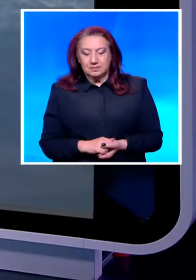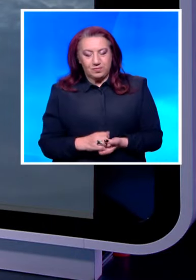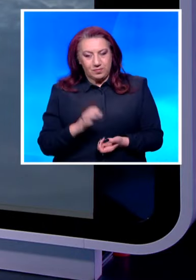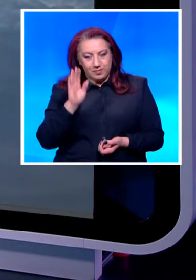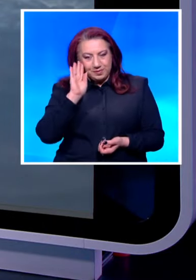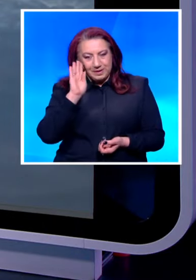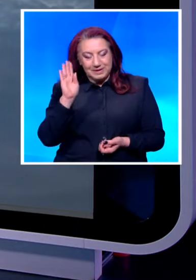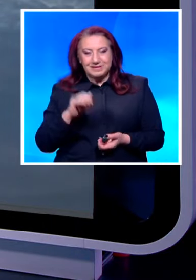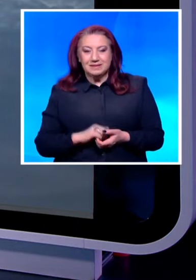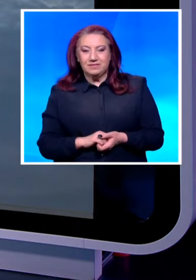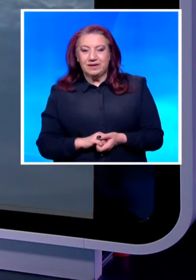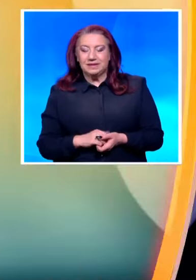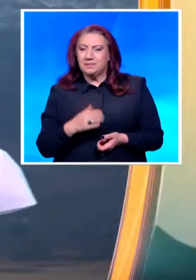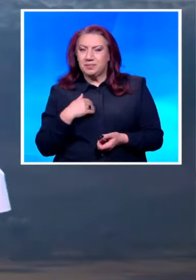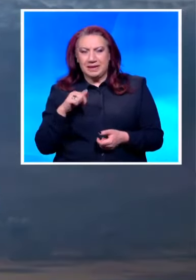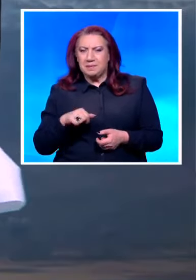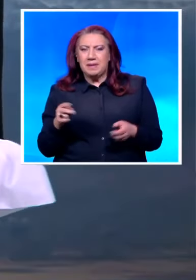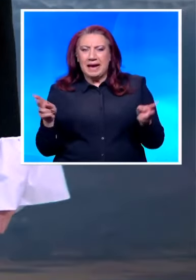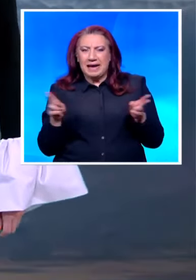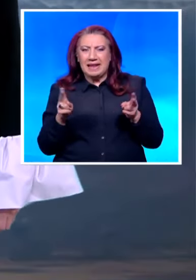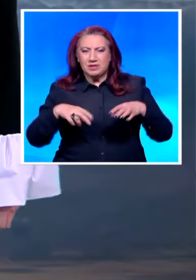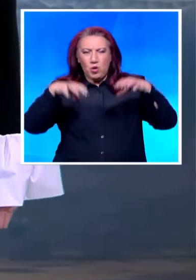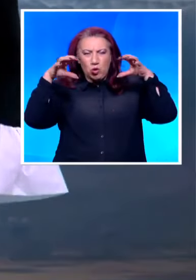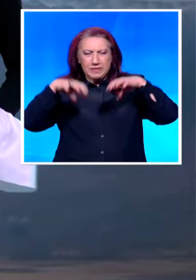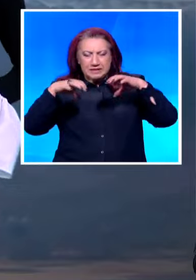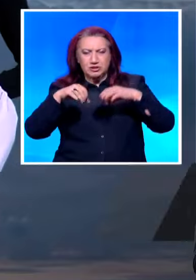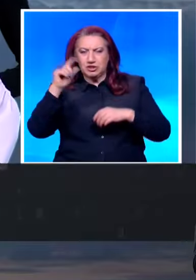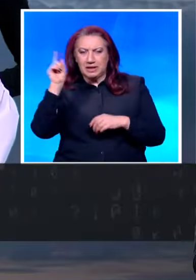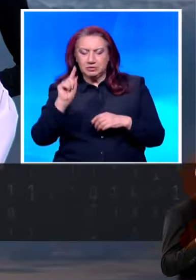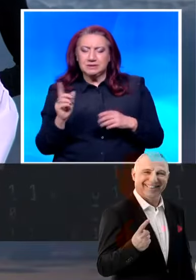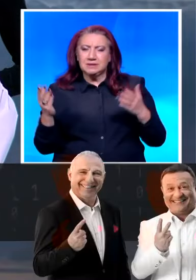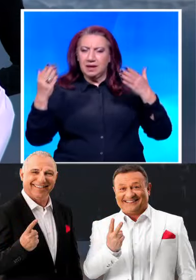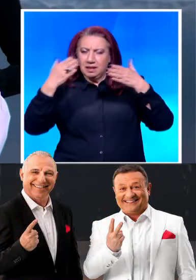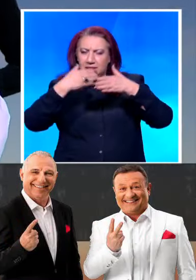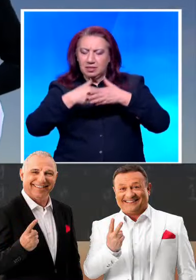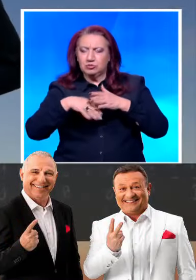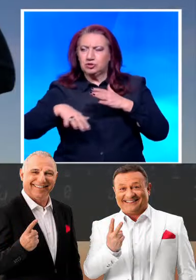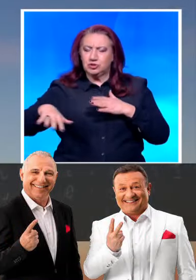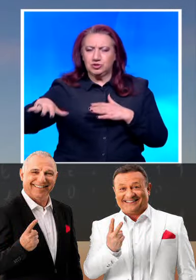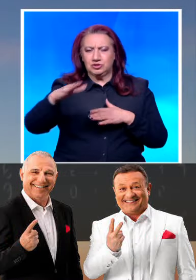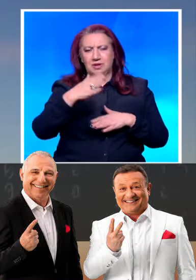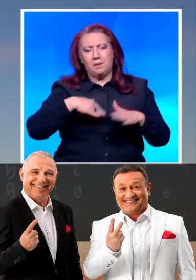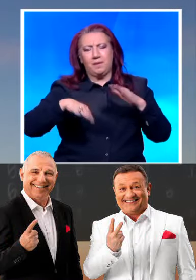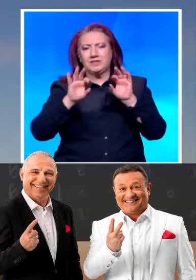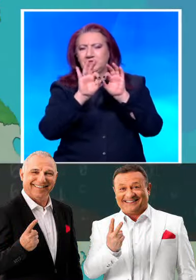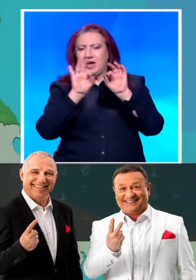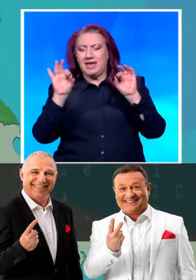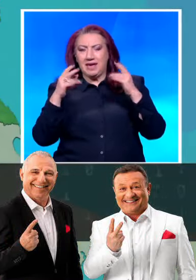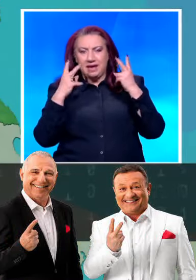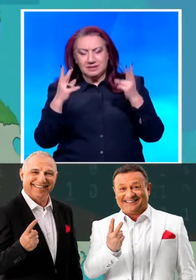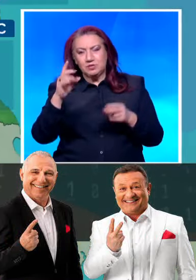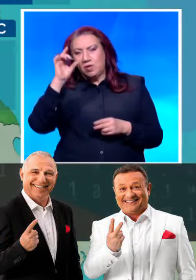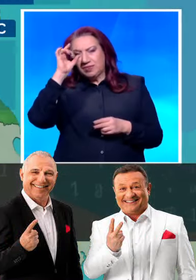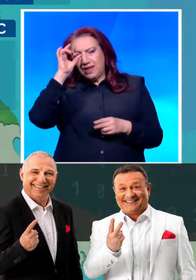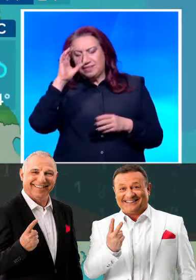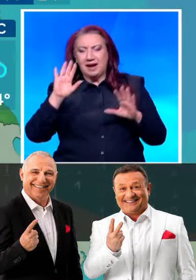здравейте имаше краткотрайни валежи с гръмотевици днес но през нощта над по-голямата част от страната ще бъде предимно ясно неделният